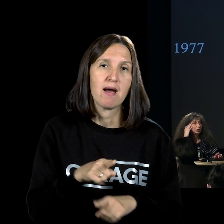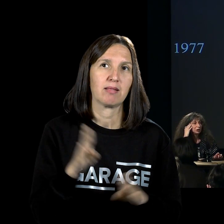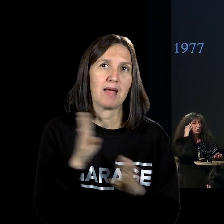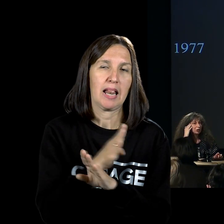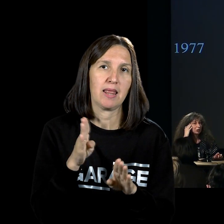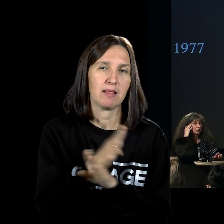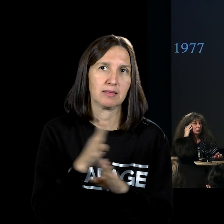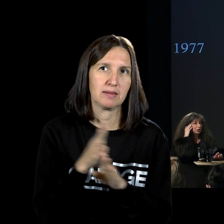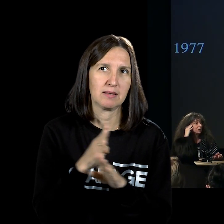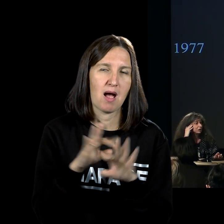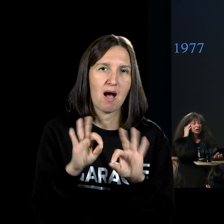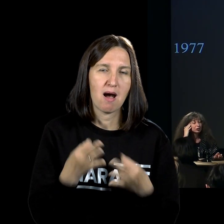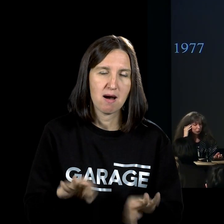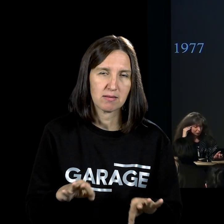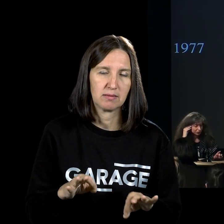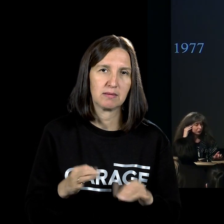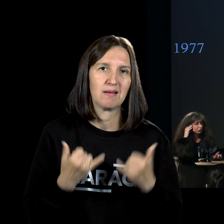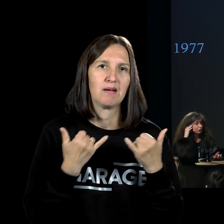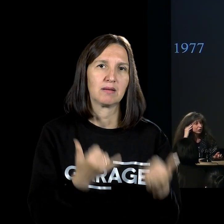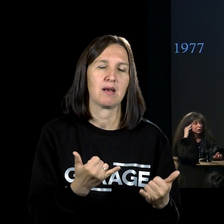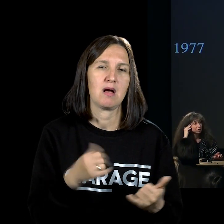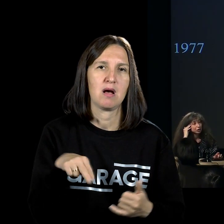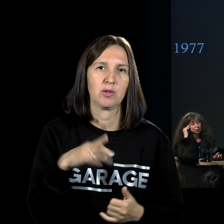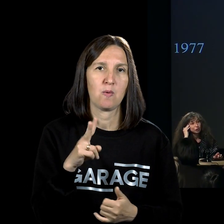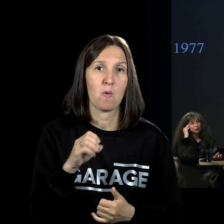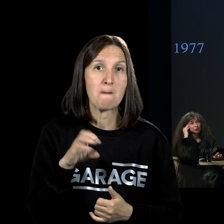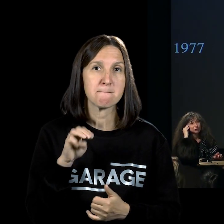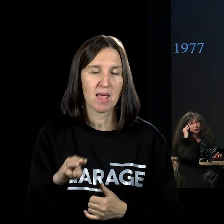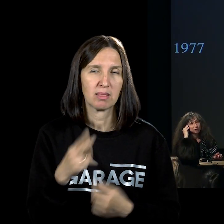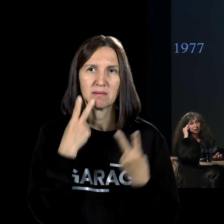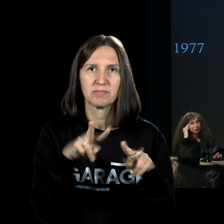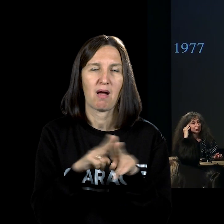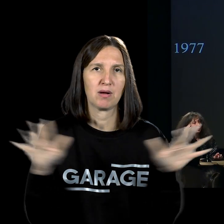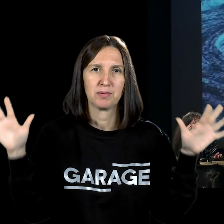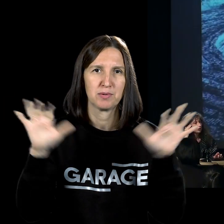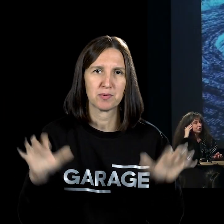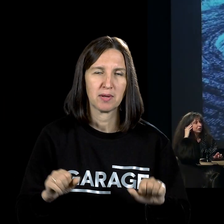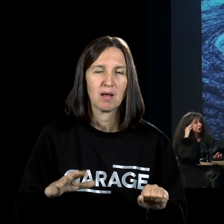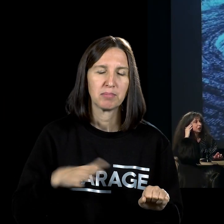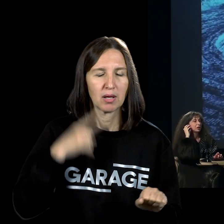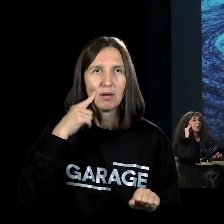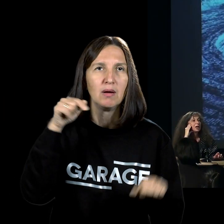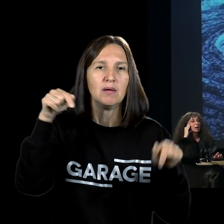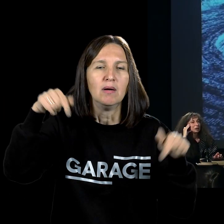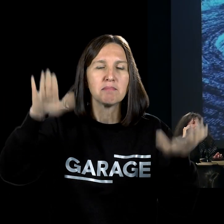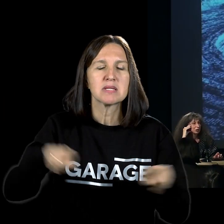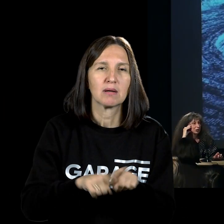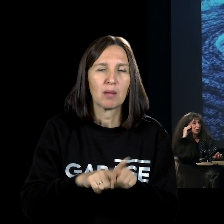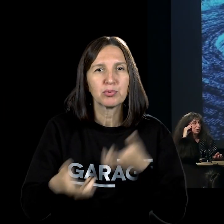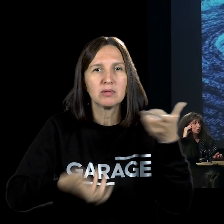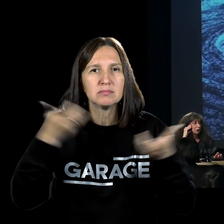проект, который он делает для манифеста, для документа, который выглядит как руины, да, как такие раскопки неолитические.